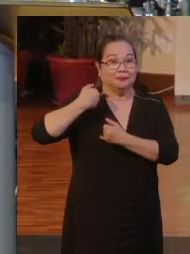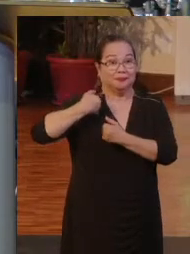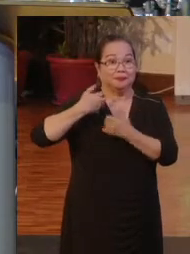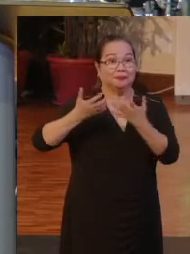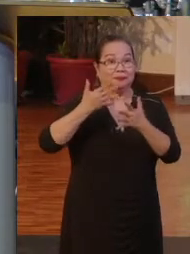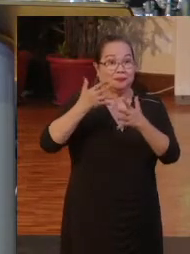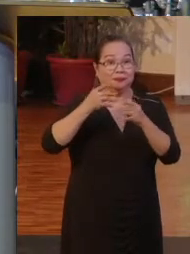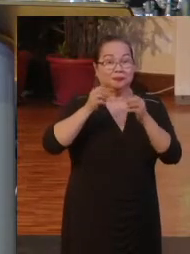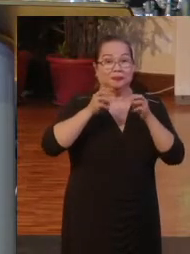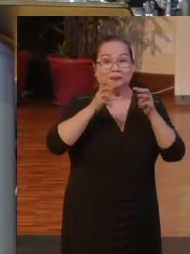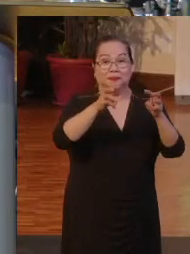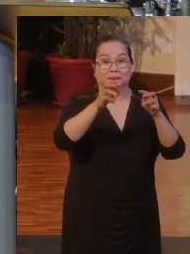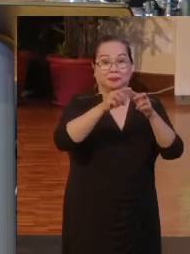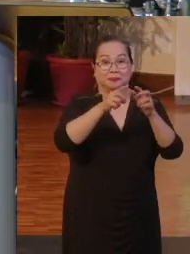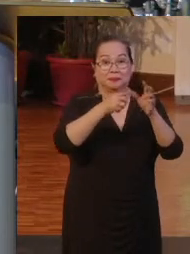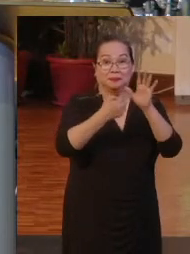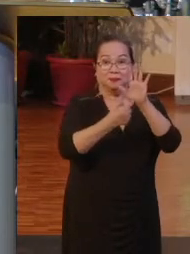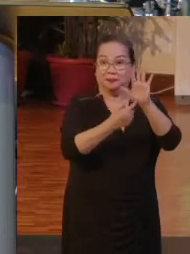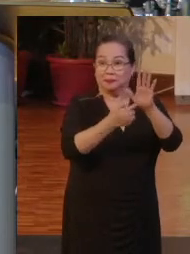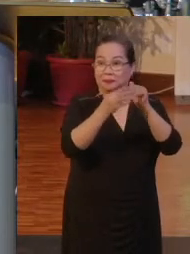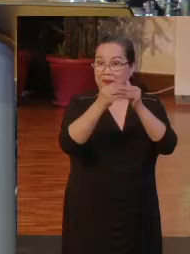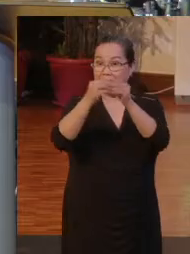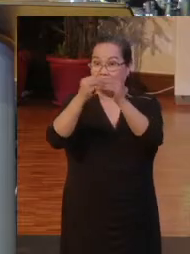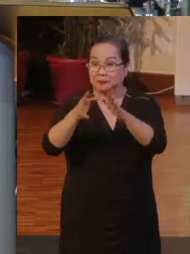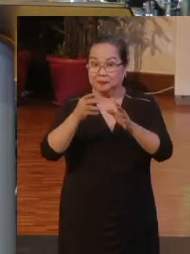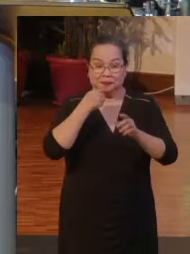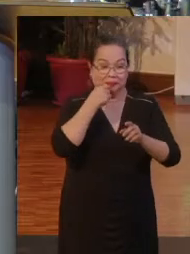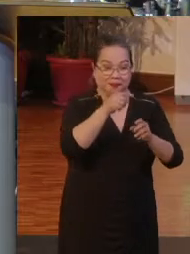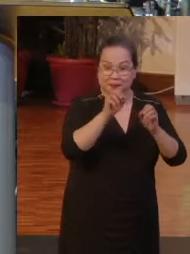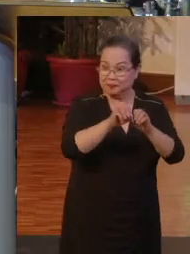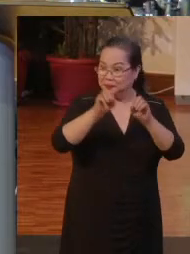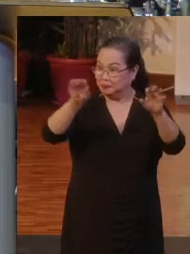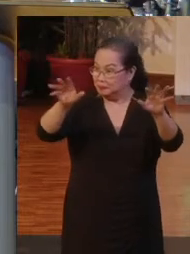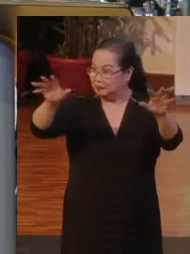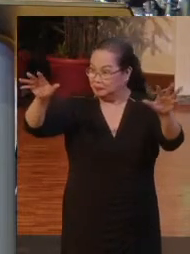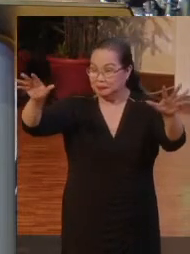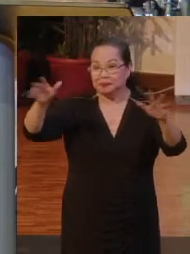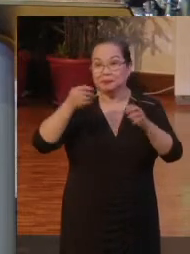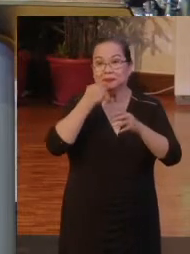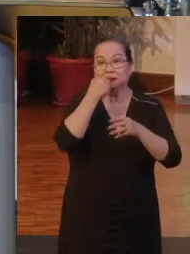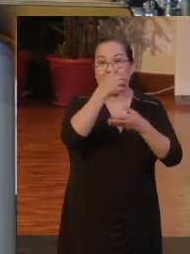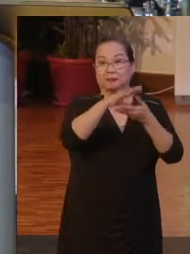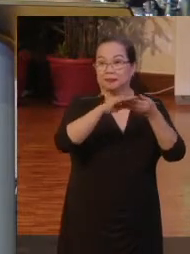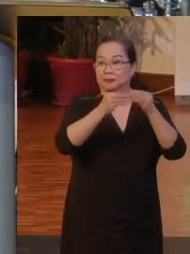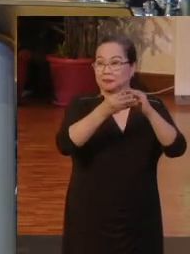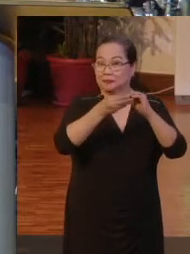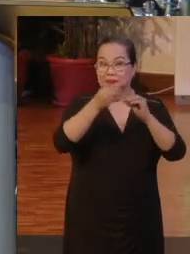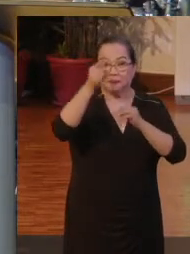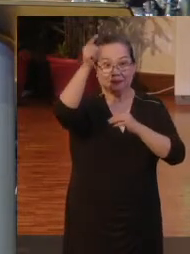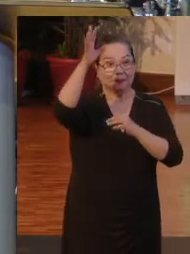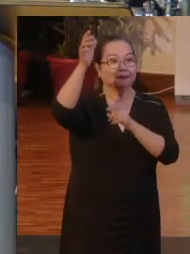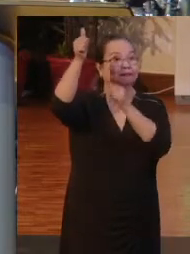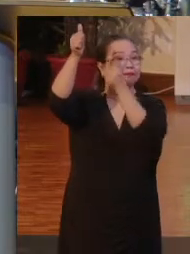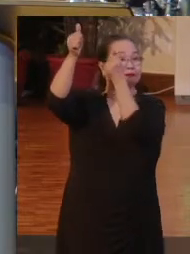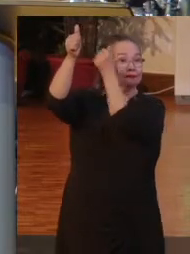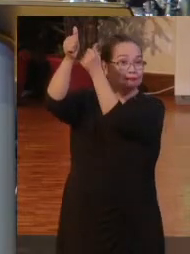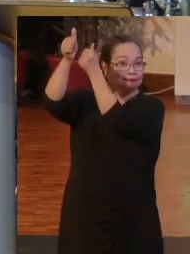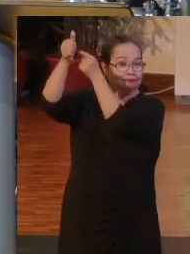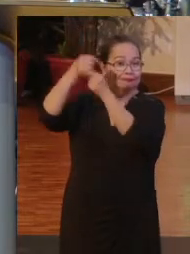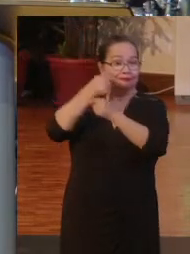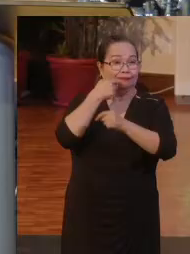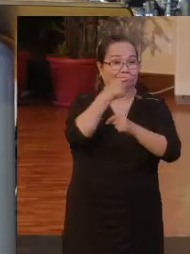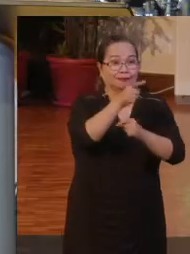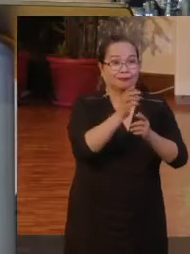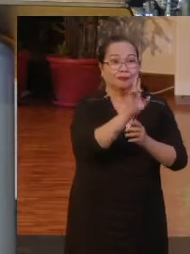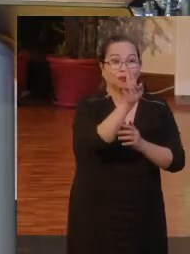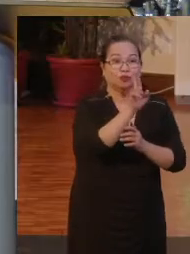Maaring sa pamamagitan ng kanilang mga leader. Pero isinalaysay muli ng Diyos, Diyos mismo, sa pamamagitan ni